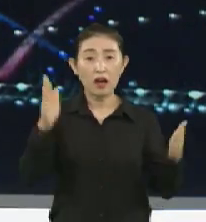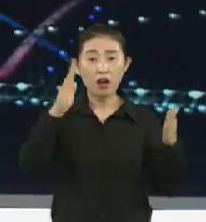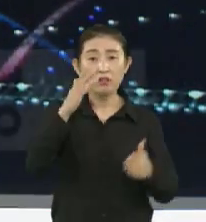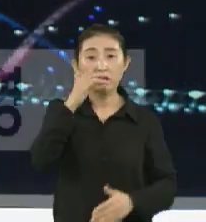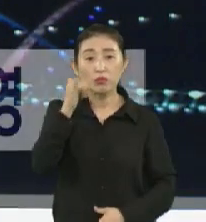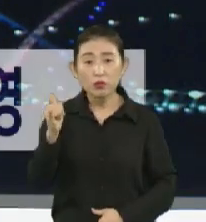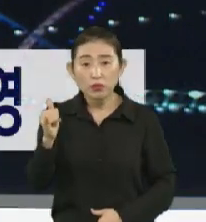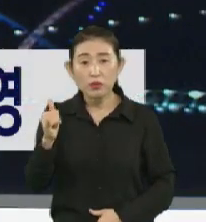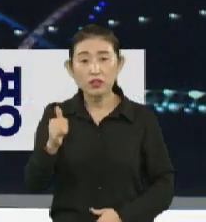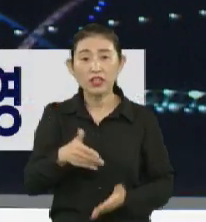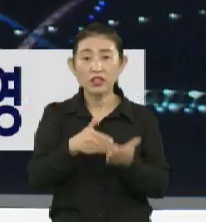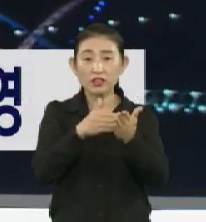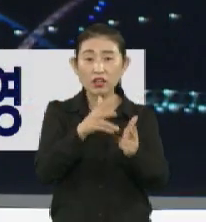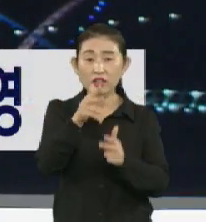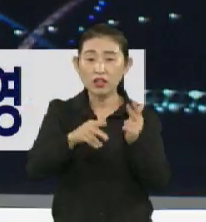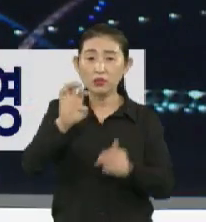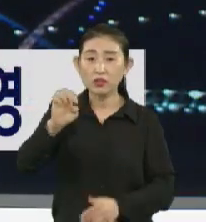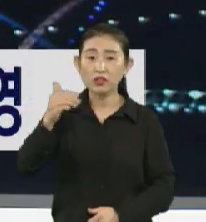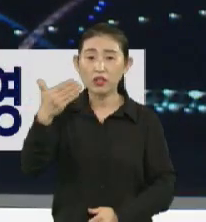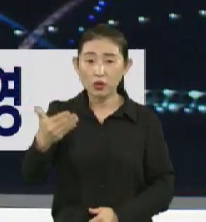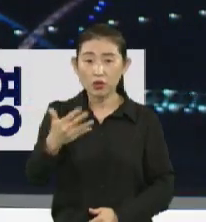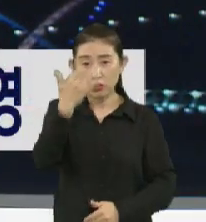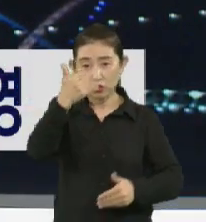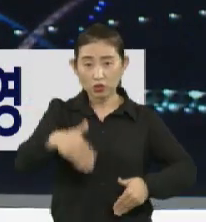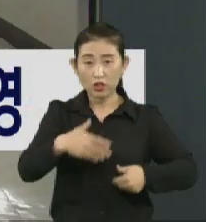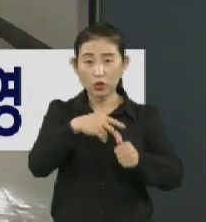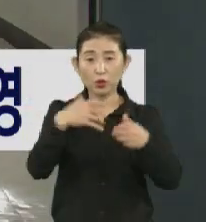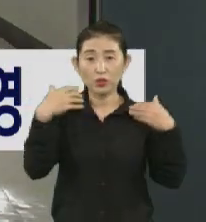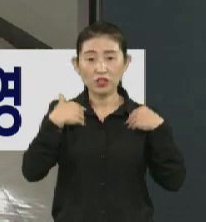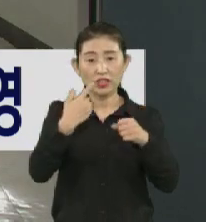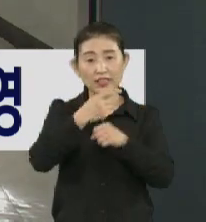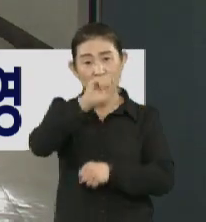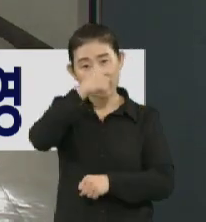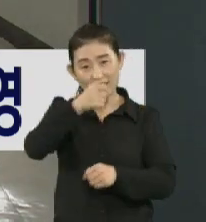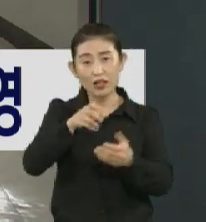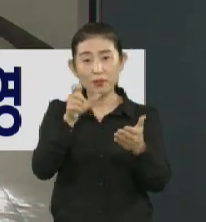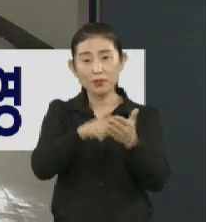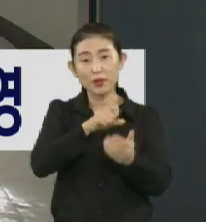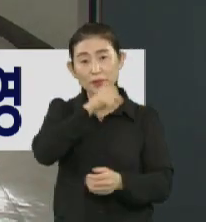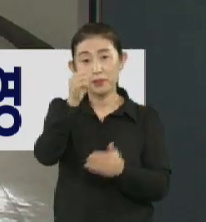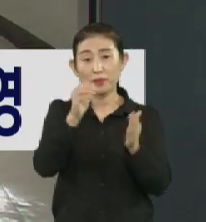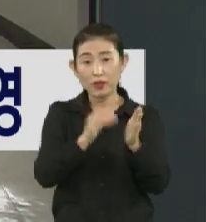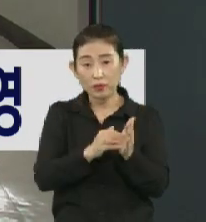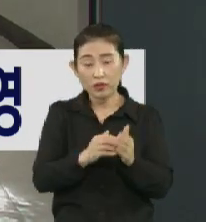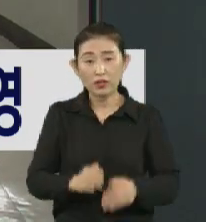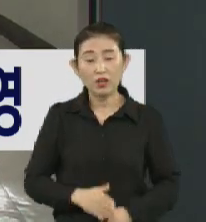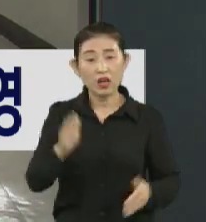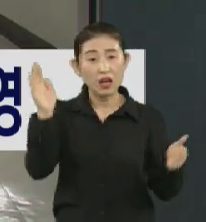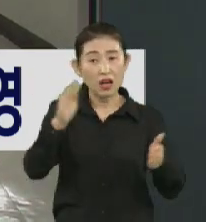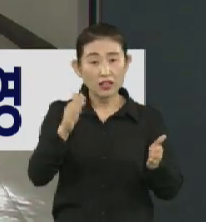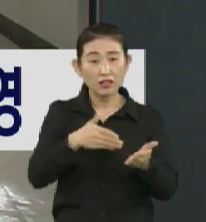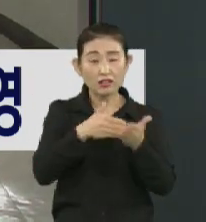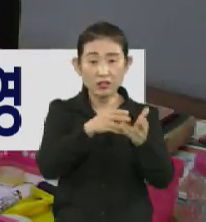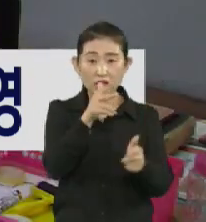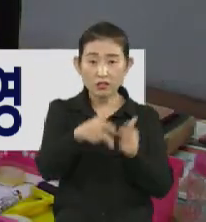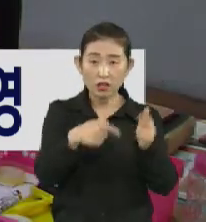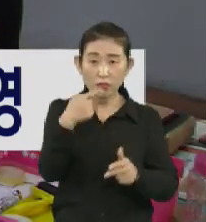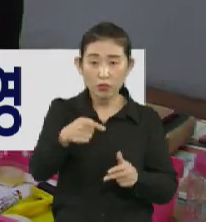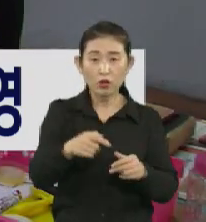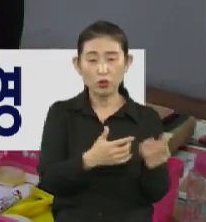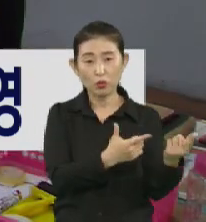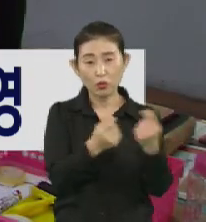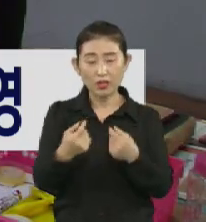학생과 학부모들이 제안한 사업 사론 9권이 충남교육청 매년 뒤에서 4 환영 됩니다 학생 제한 사업으로는